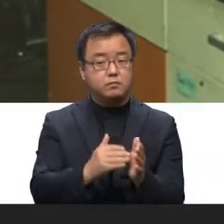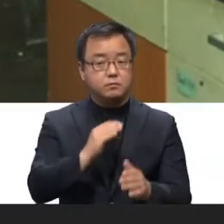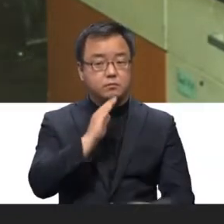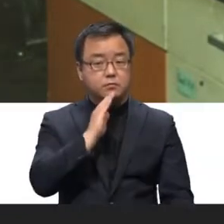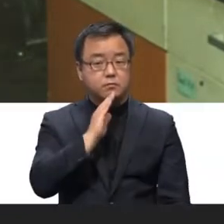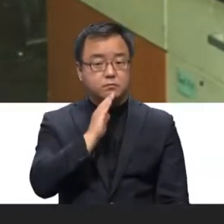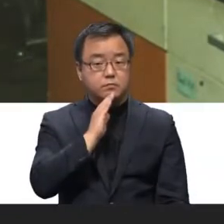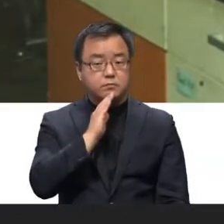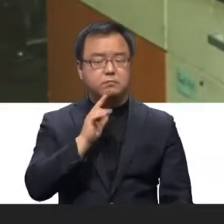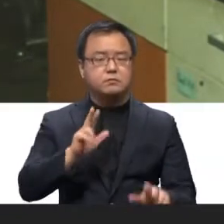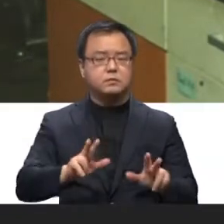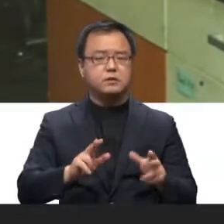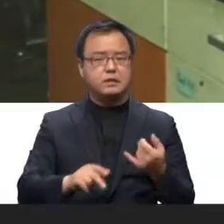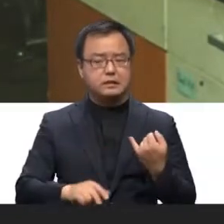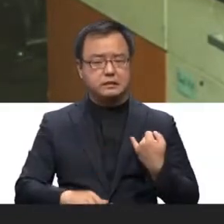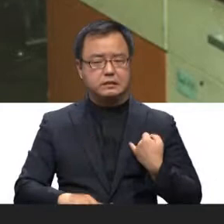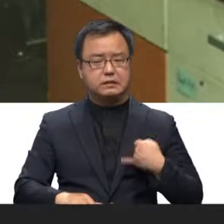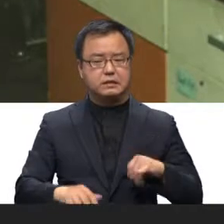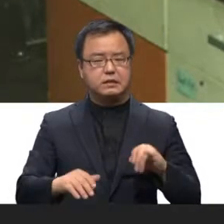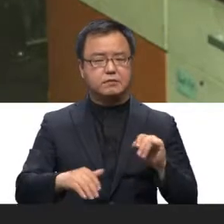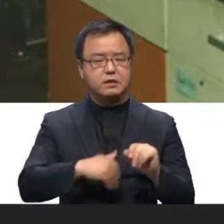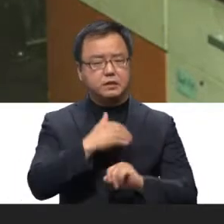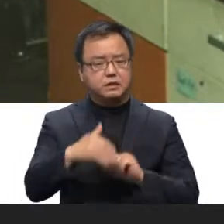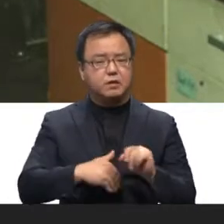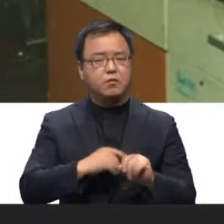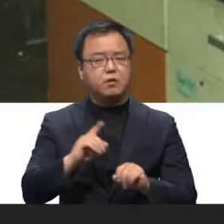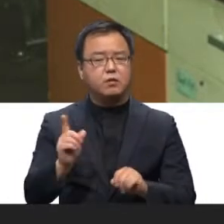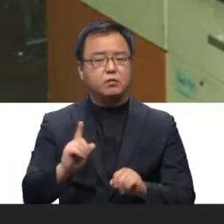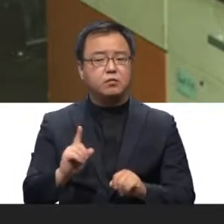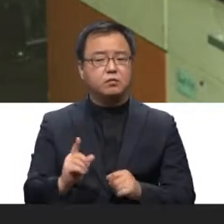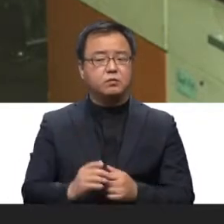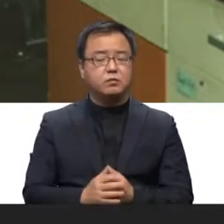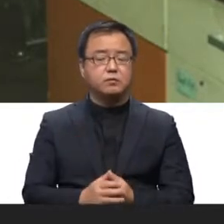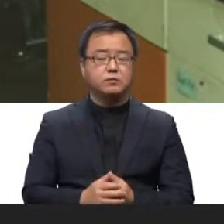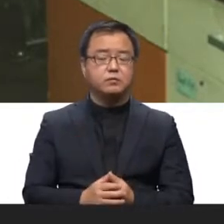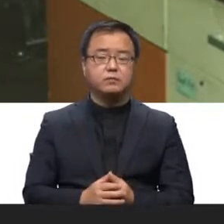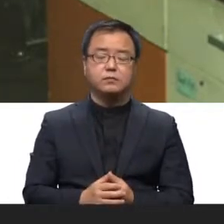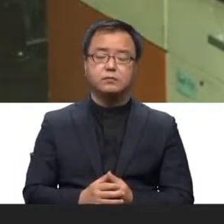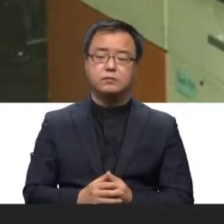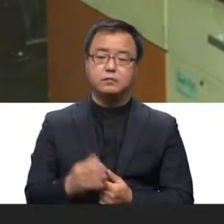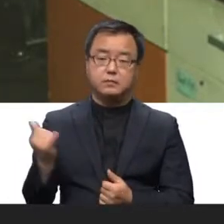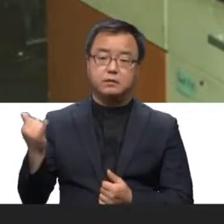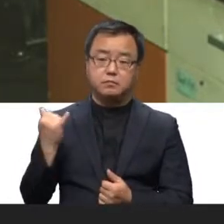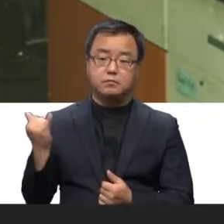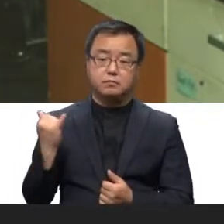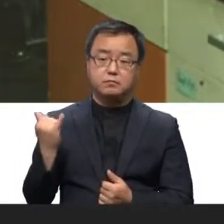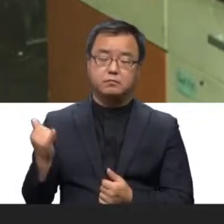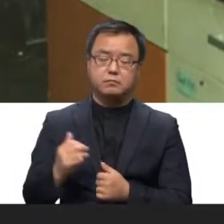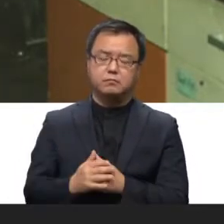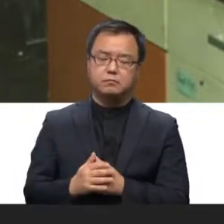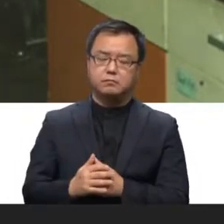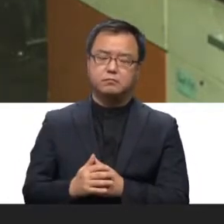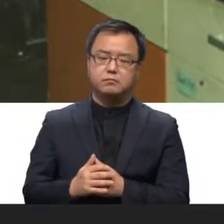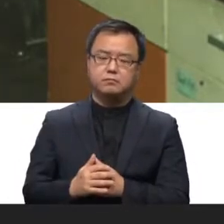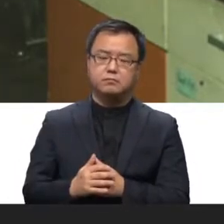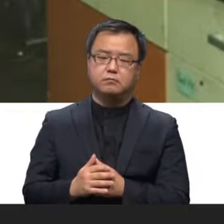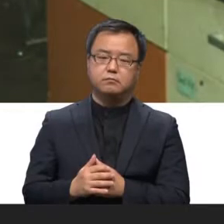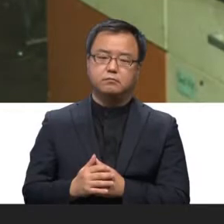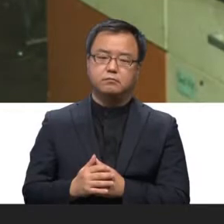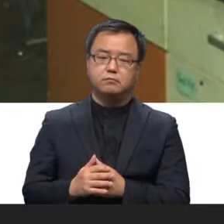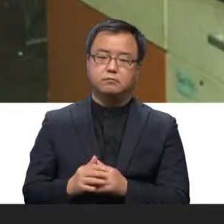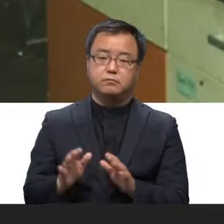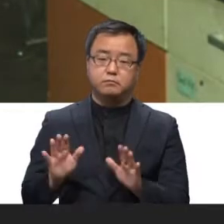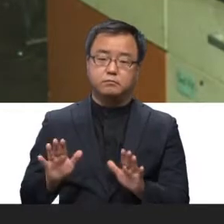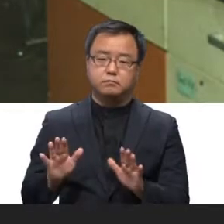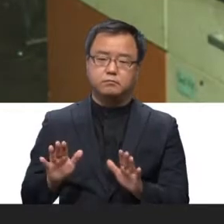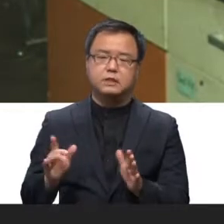지금 따님의 상황부터 조심스럽게 좀 여쭤보고 싶은데요. 예, 현재는